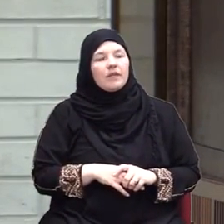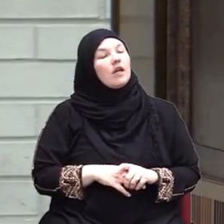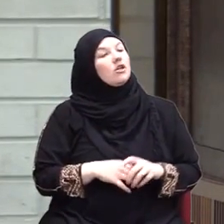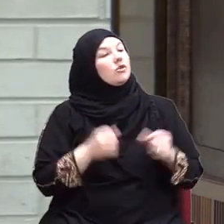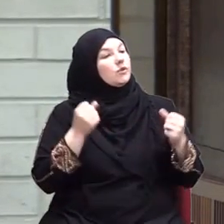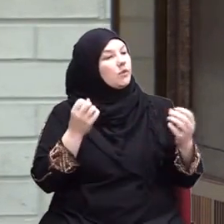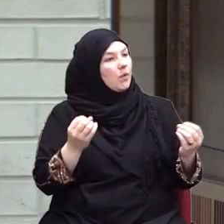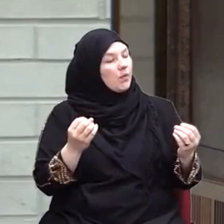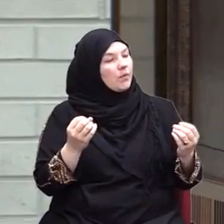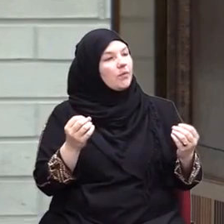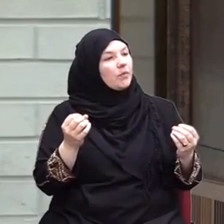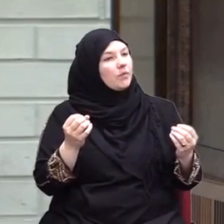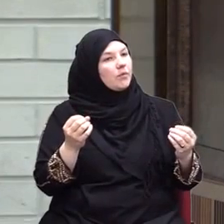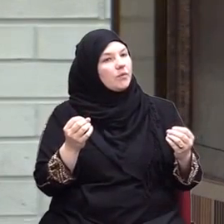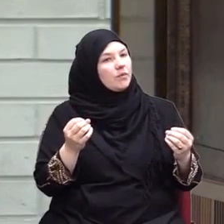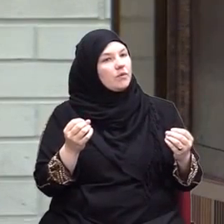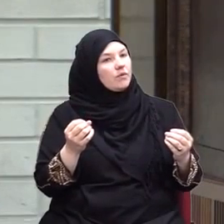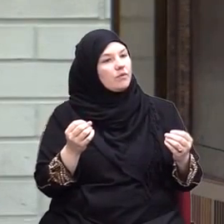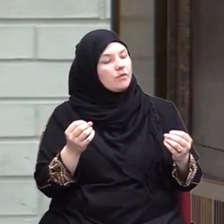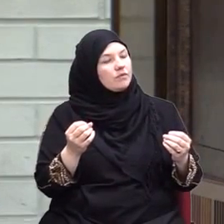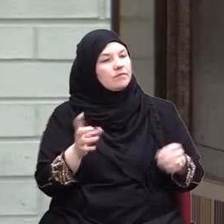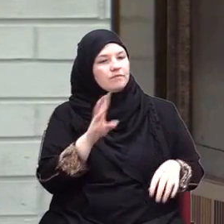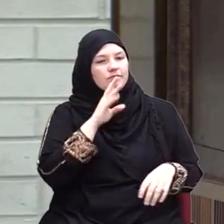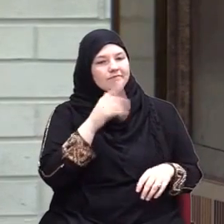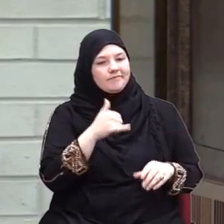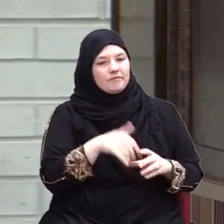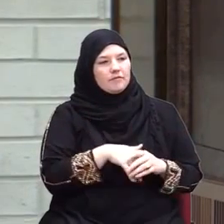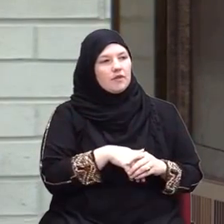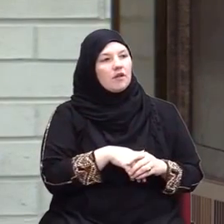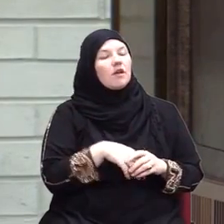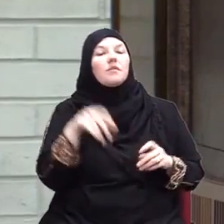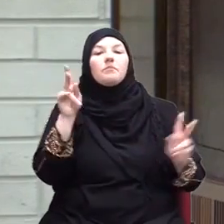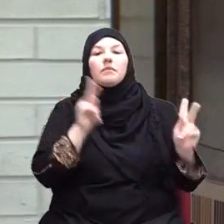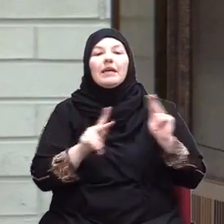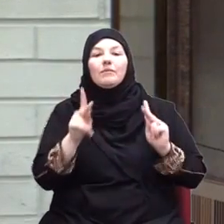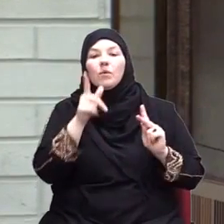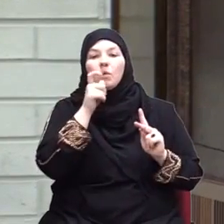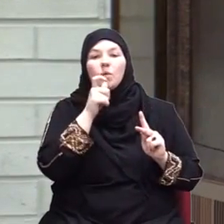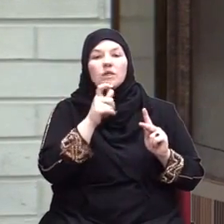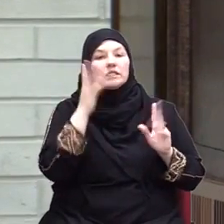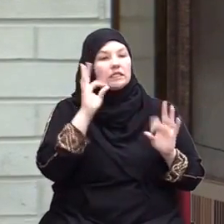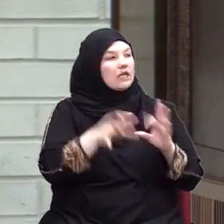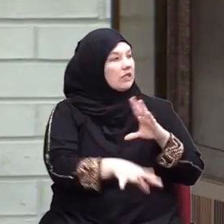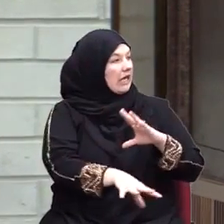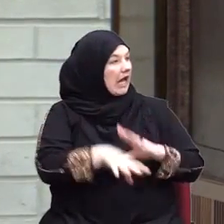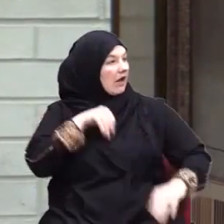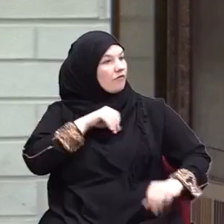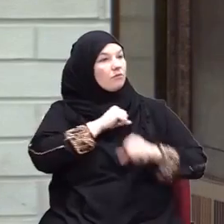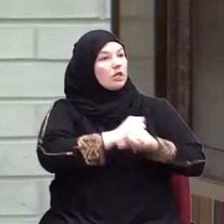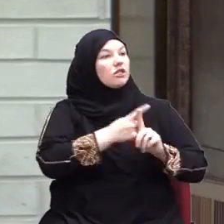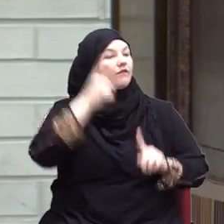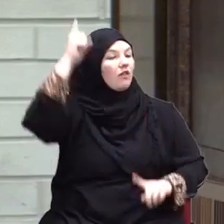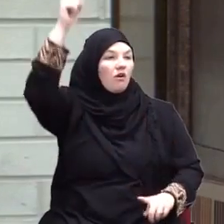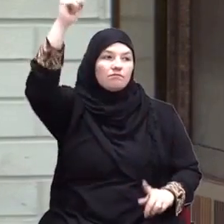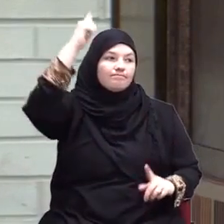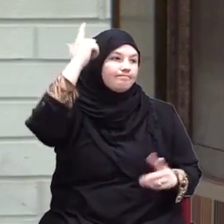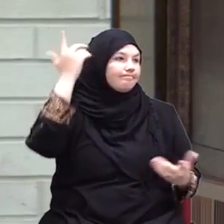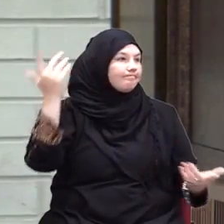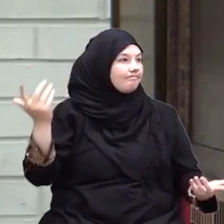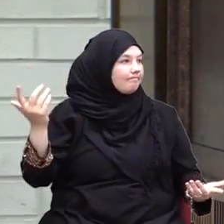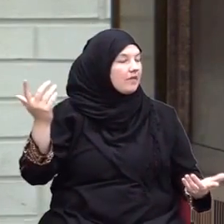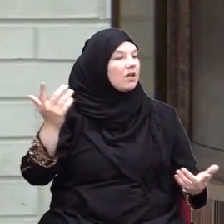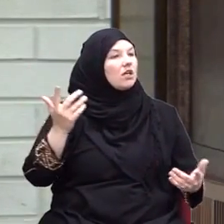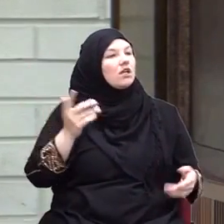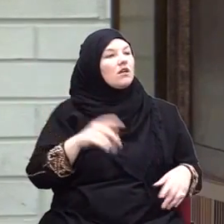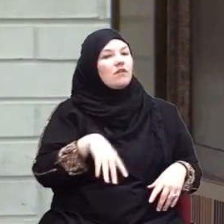So, قُوْ أَنفُسَكُمْ اتَّقُوا اللَّهِ. It is all about protection. So what is فَاسِقِينَ? فَاسِقِينَ